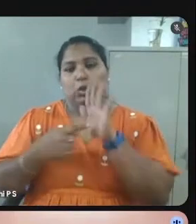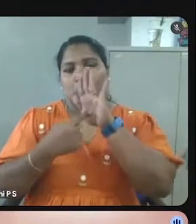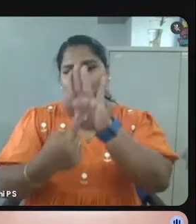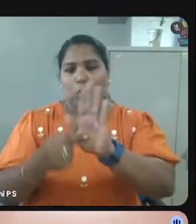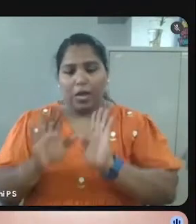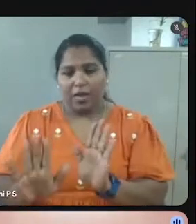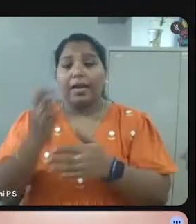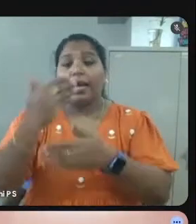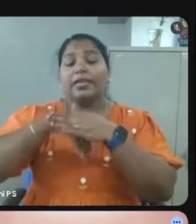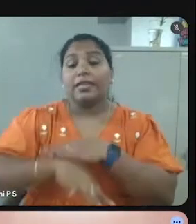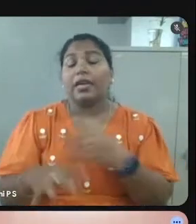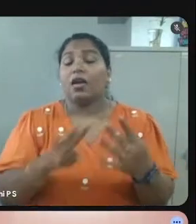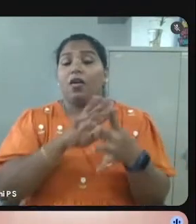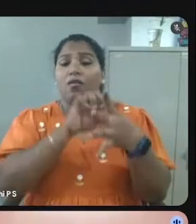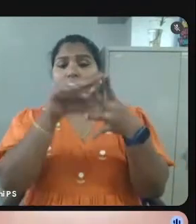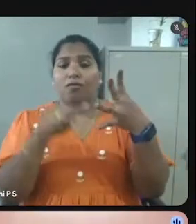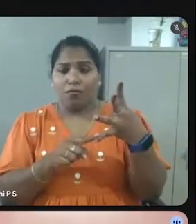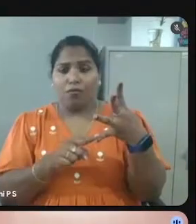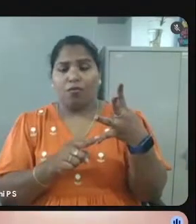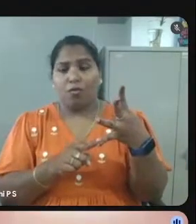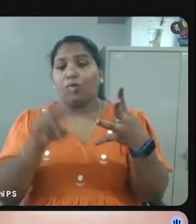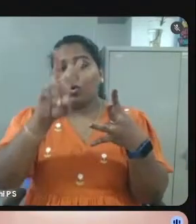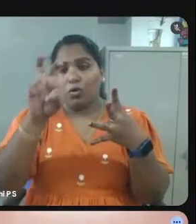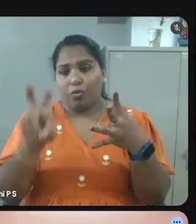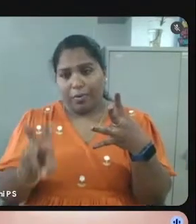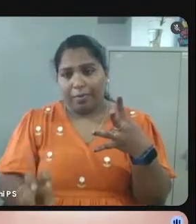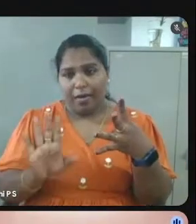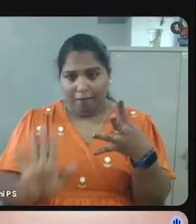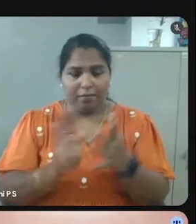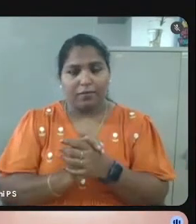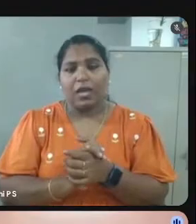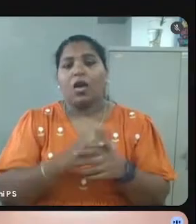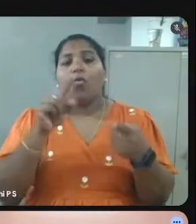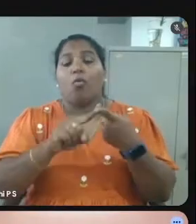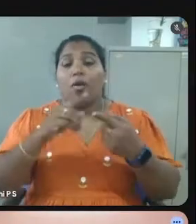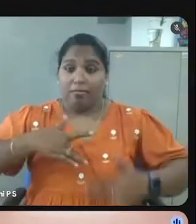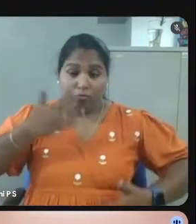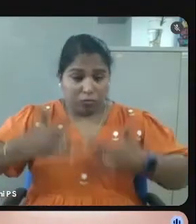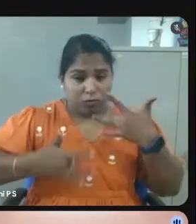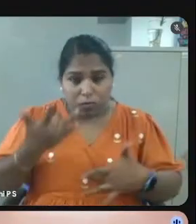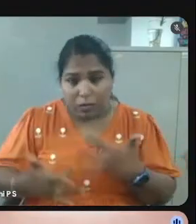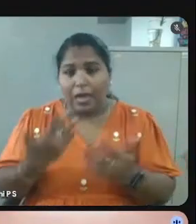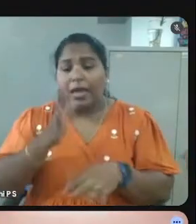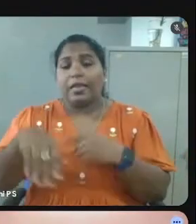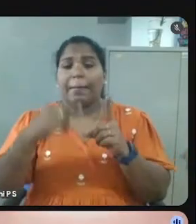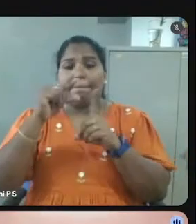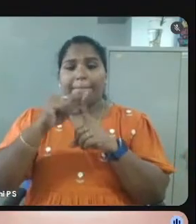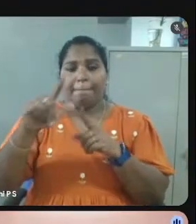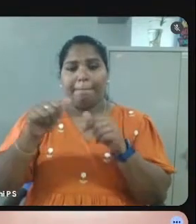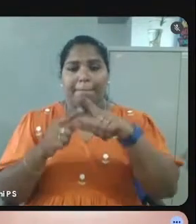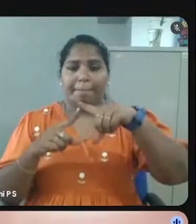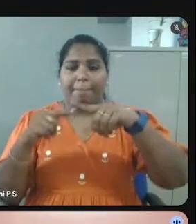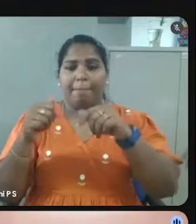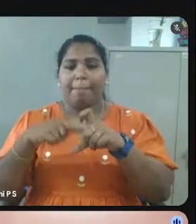ഇതിൽ നമുക്കൊരു 4 ടൈപ്പുകളുണ്ട്, സ്റ്റേജുകളുണ്ട്. എക്സൈറ്റ്മെന്റ് സ്റ്റേജും പ്ലാറ്റ്യൂ സ്റ്റേജും